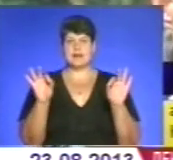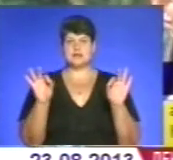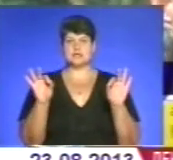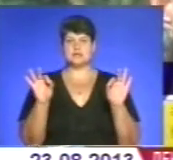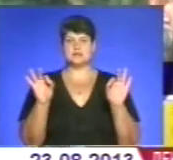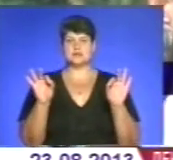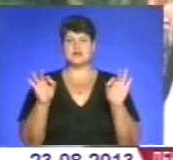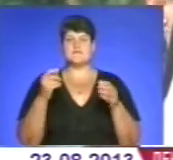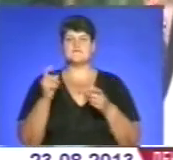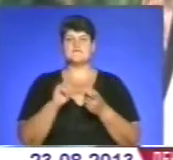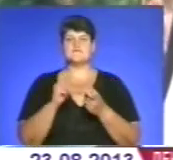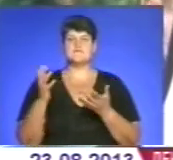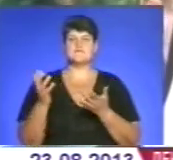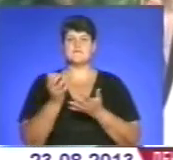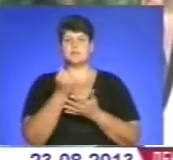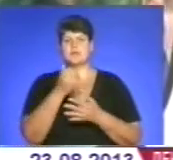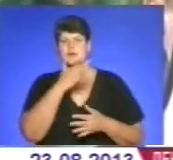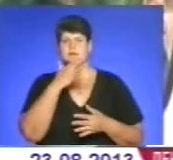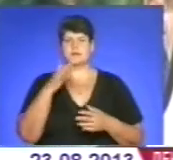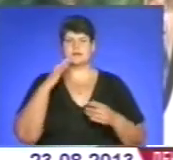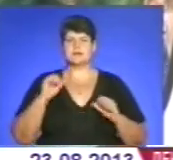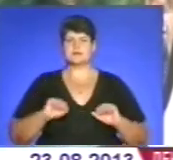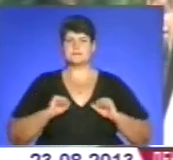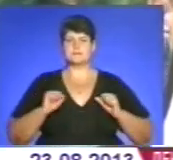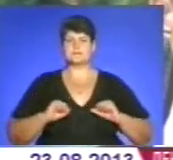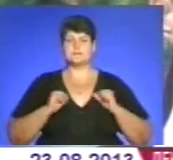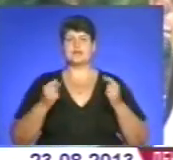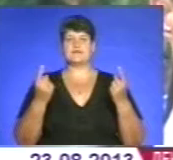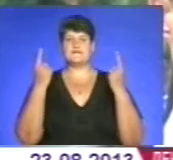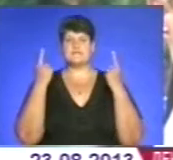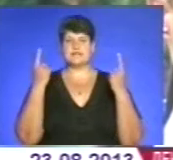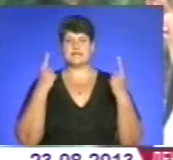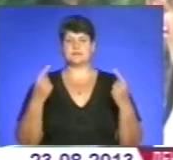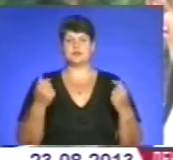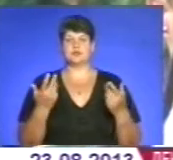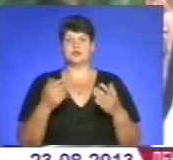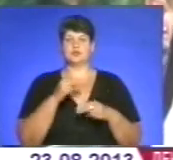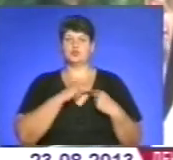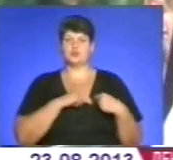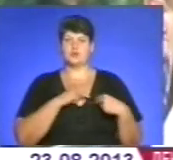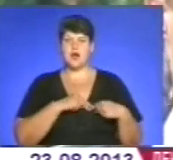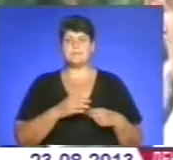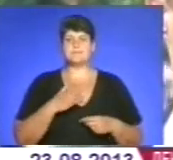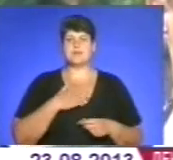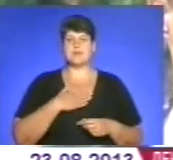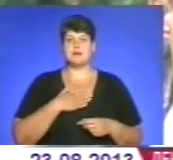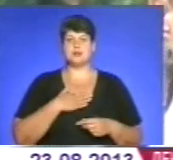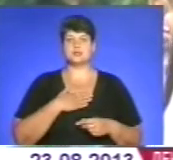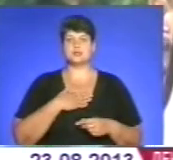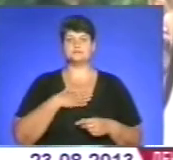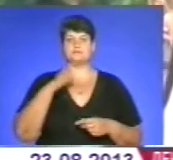вона виборотна багатьма зусиллями і великими трудами наших